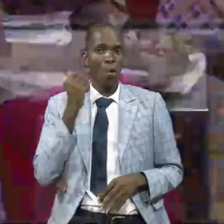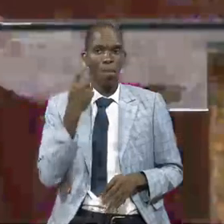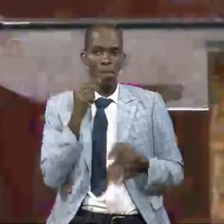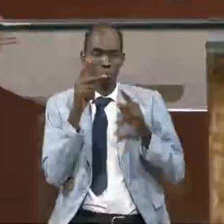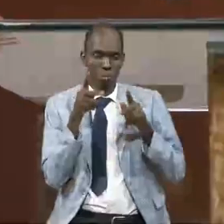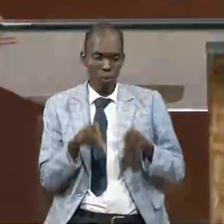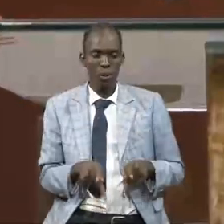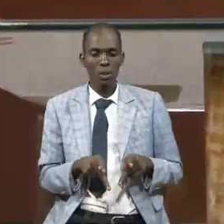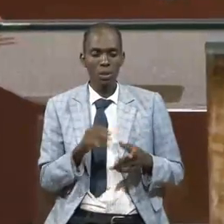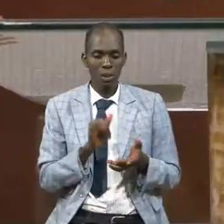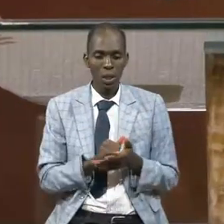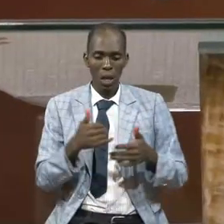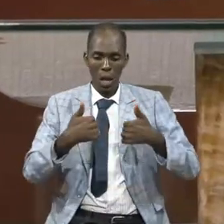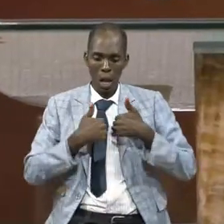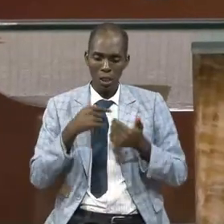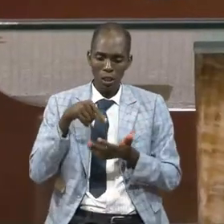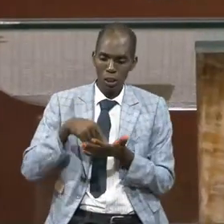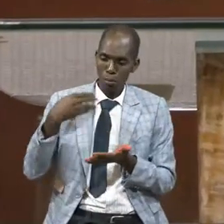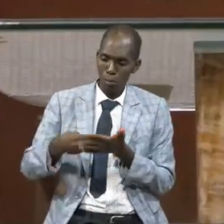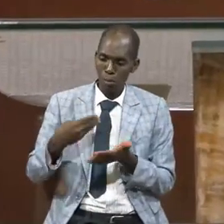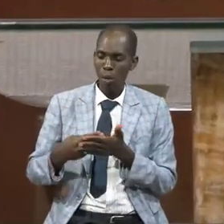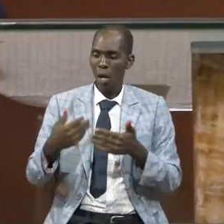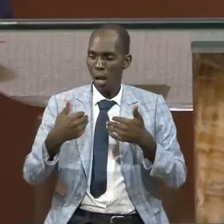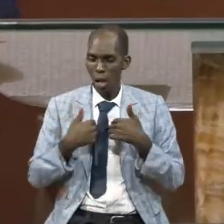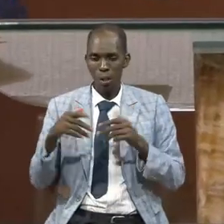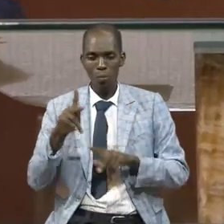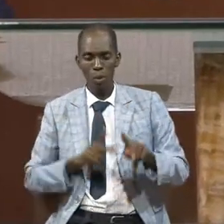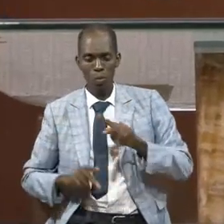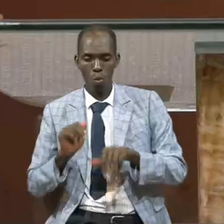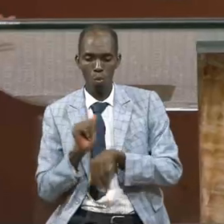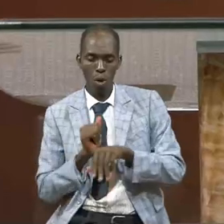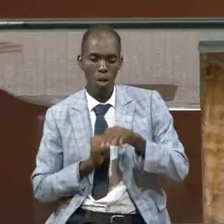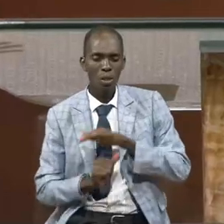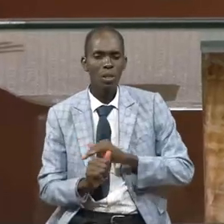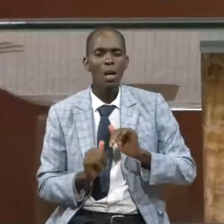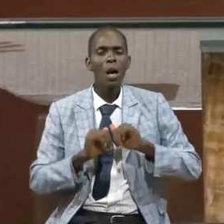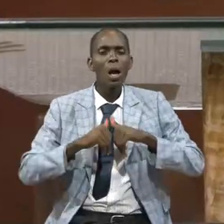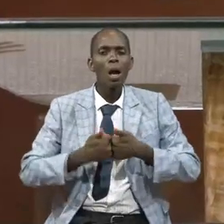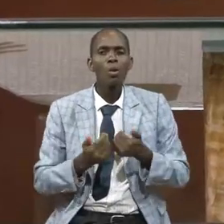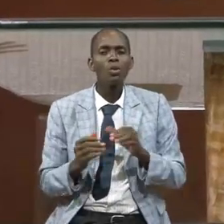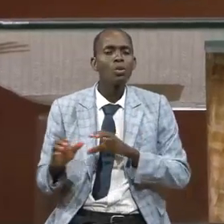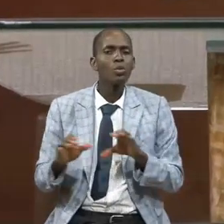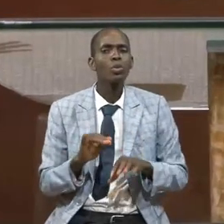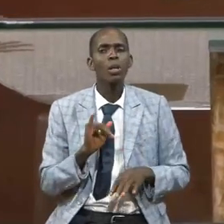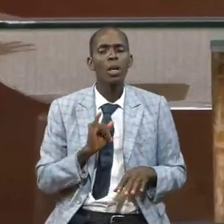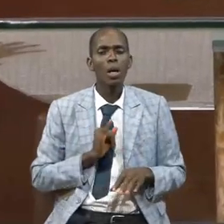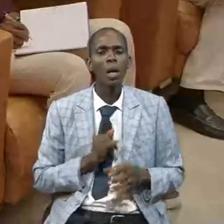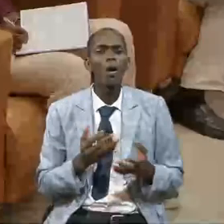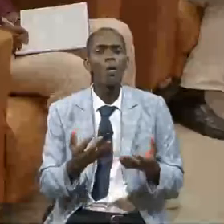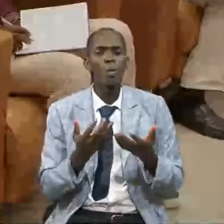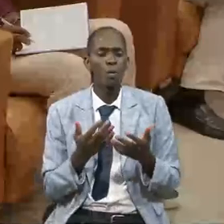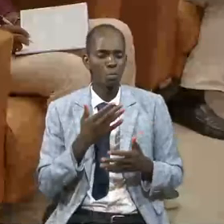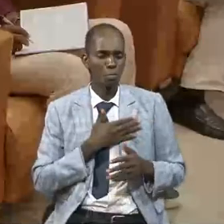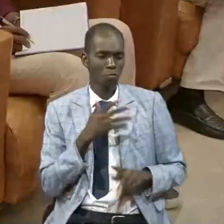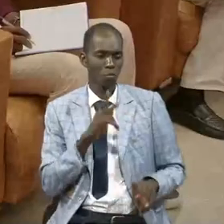c'est ma compagnie, si c'est ma société, si c'est moi qui ai l'argent, si c'est moi qui ai ces employés-là, comment dois-je vouloir que